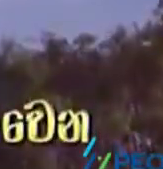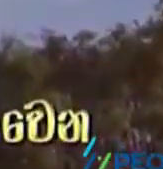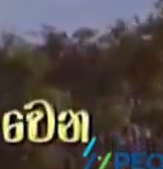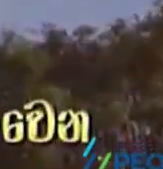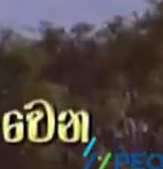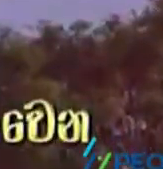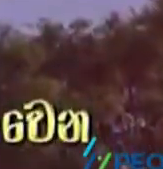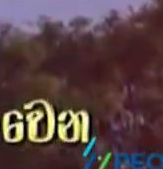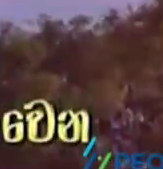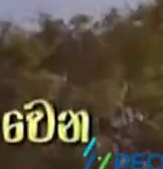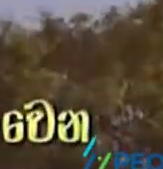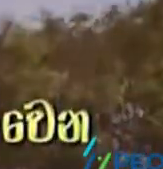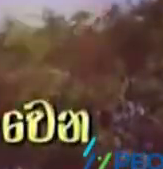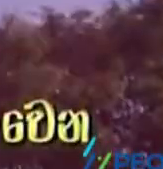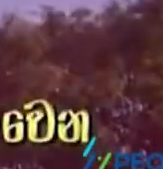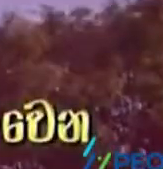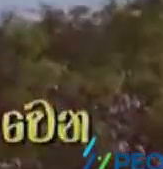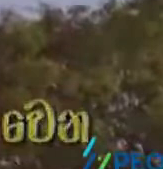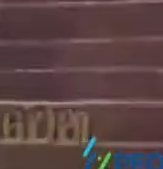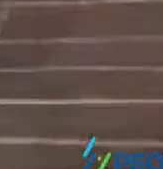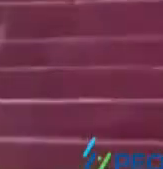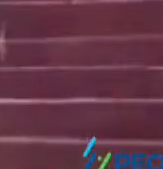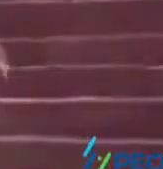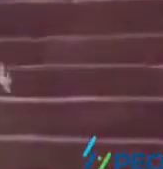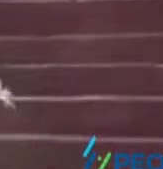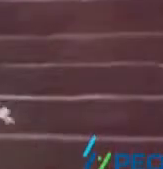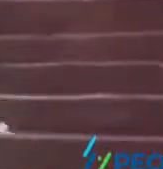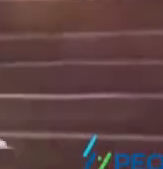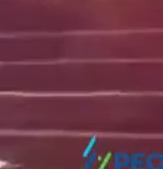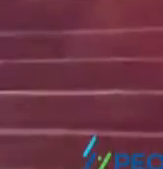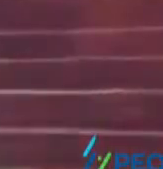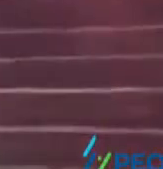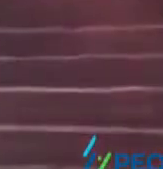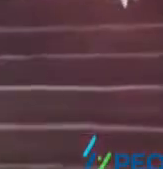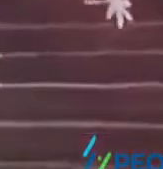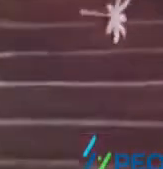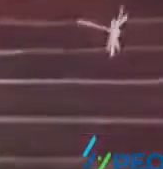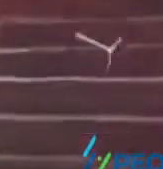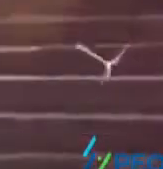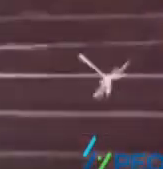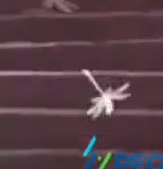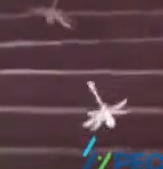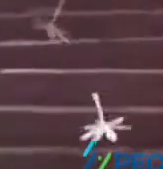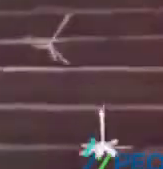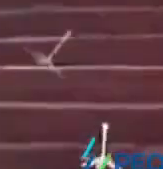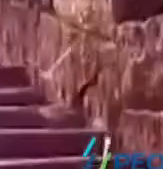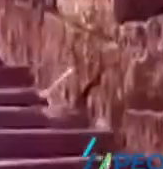පොසොන් මහා මංගල්‍යයට පේවෙන අසිරිමත් පූජාලංකාරය